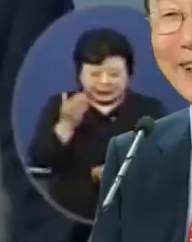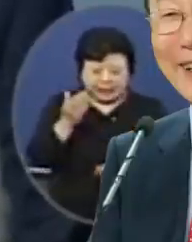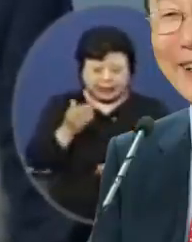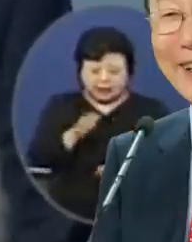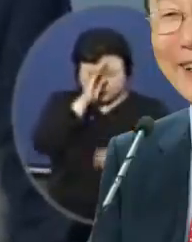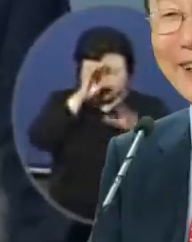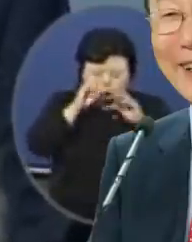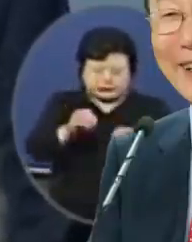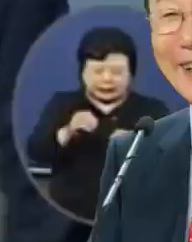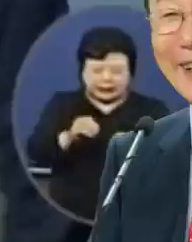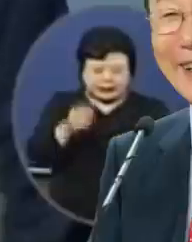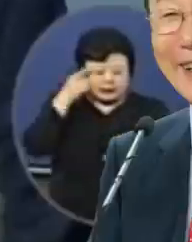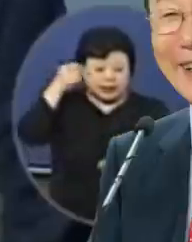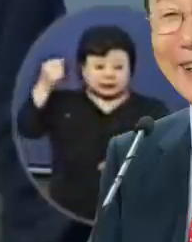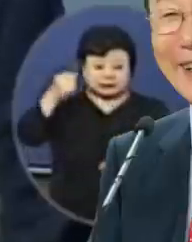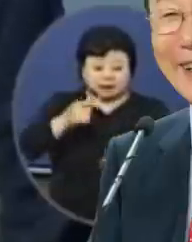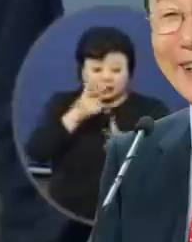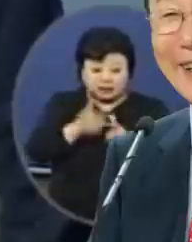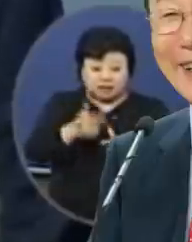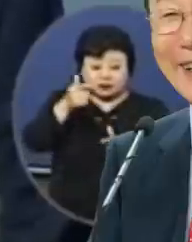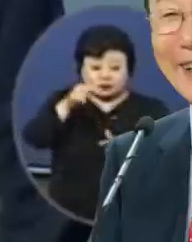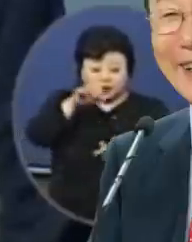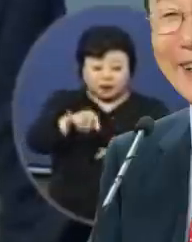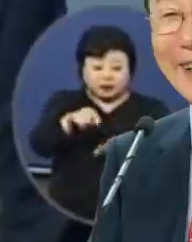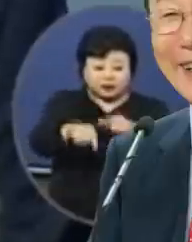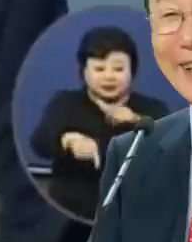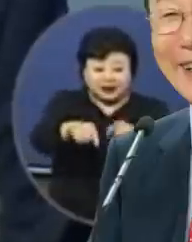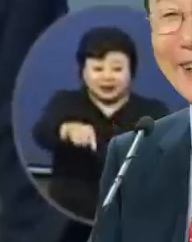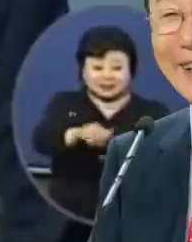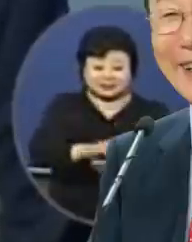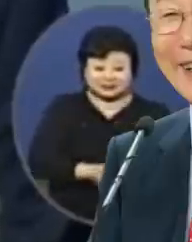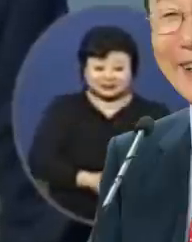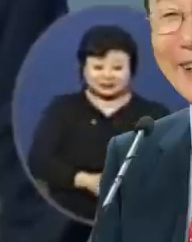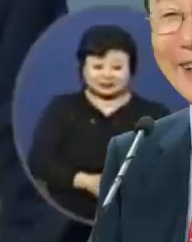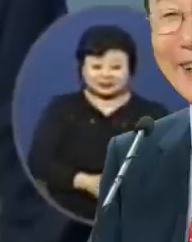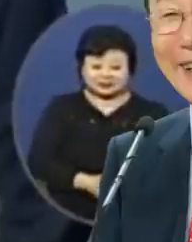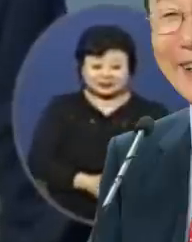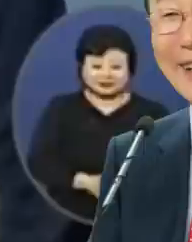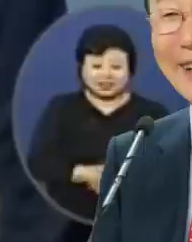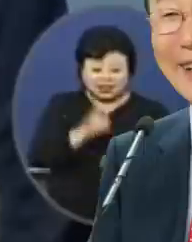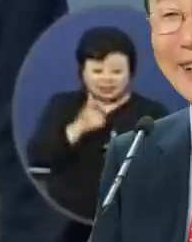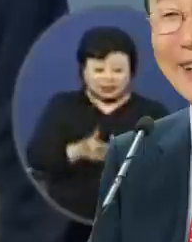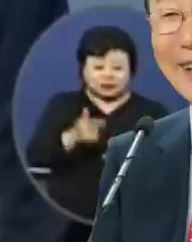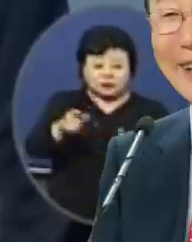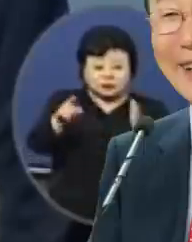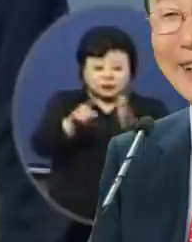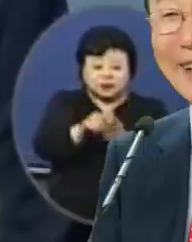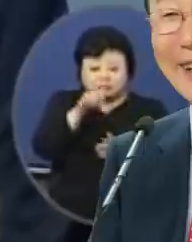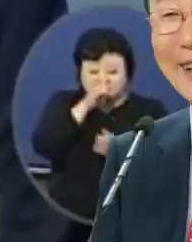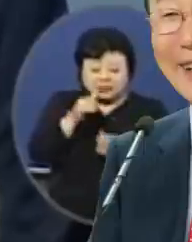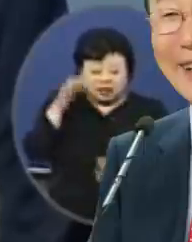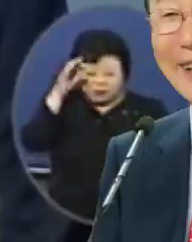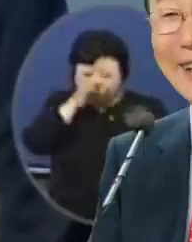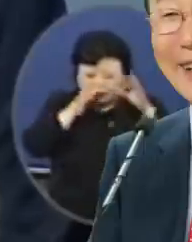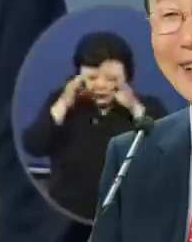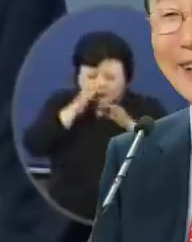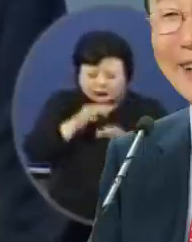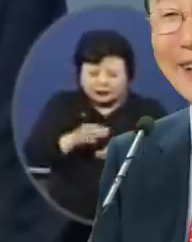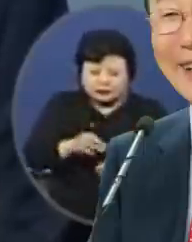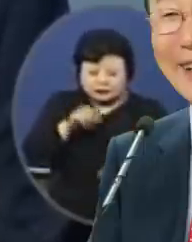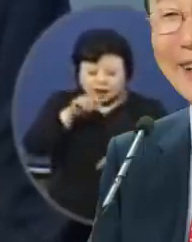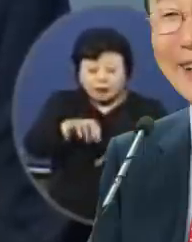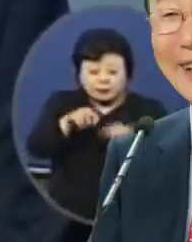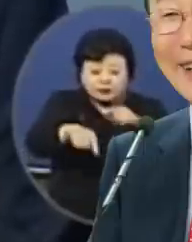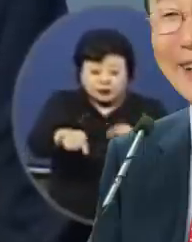낫는다. 그런데 예수님이 그 앞을 지나갔었습니다. 예수님은 믿음이 있는 사람을 찾아서 그 앞을 지나가신